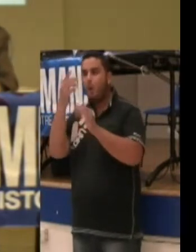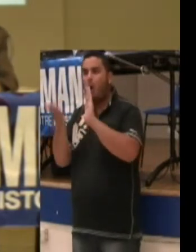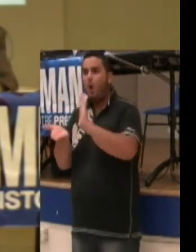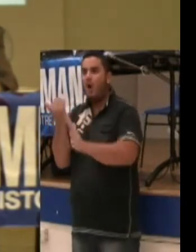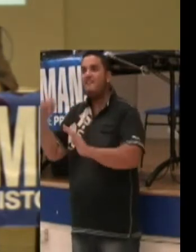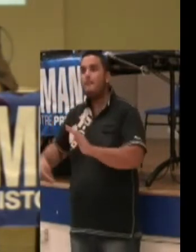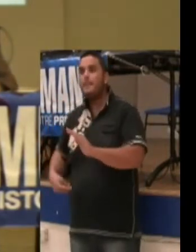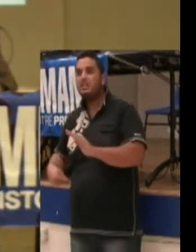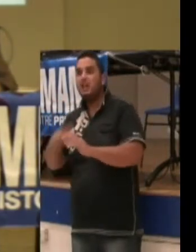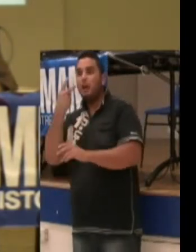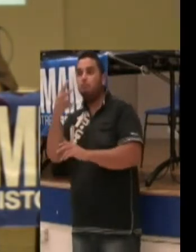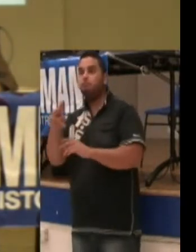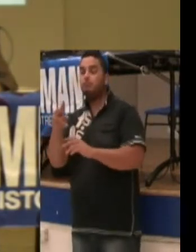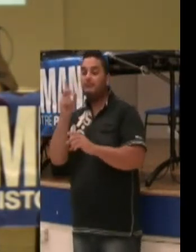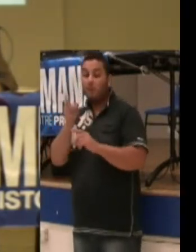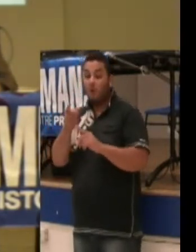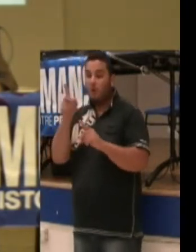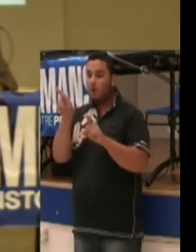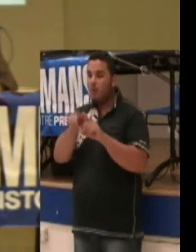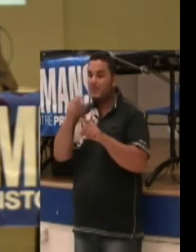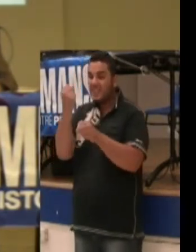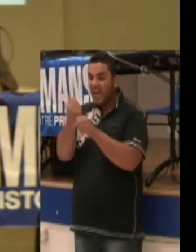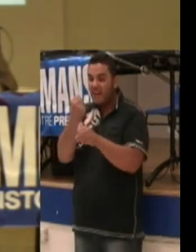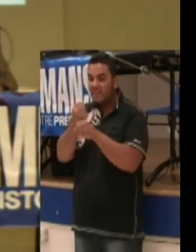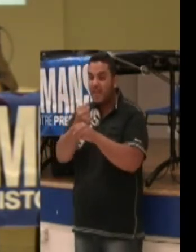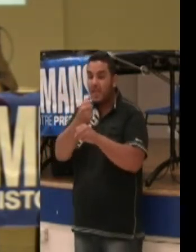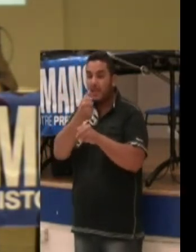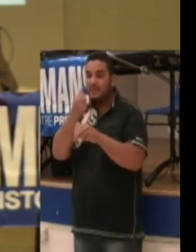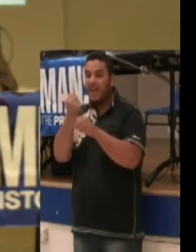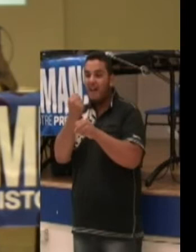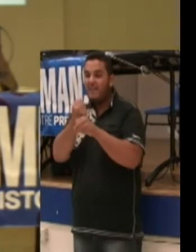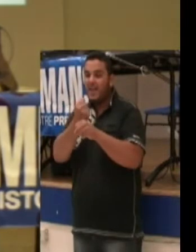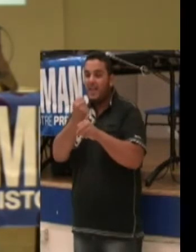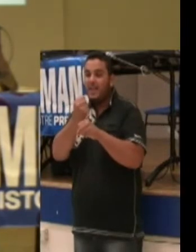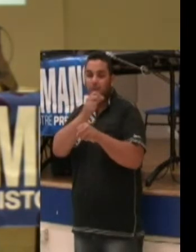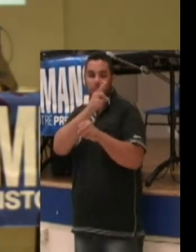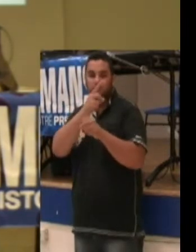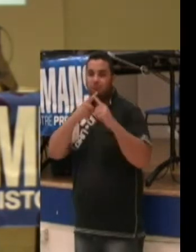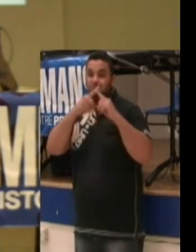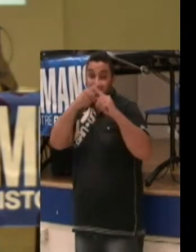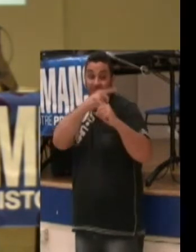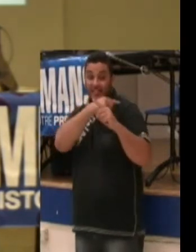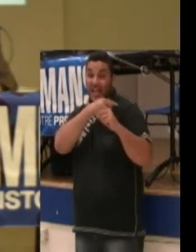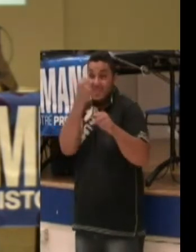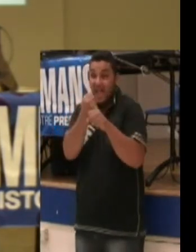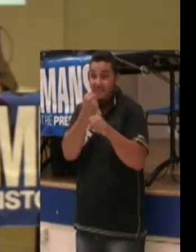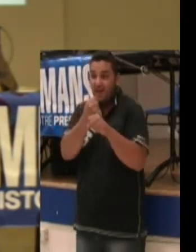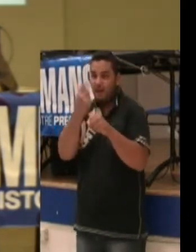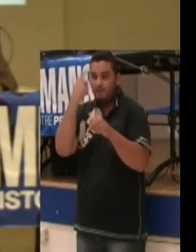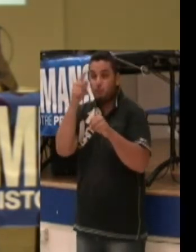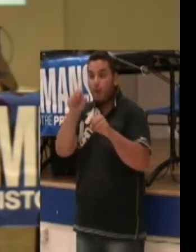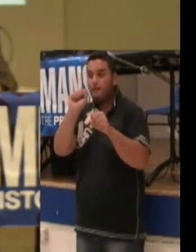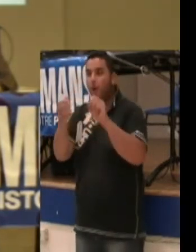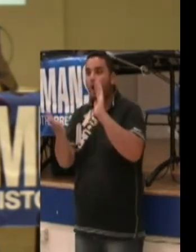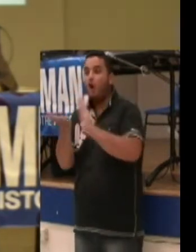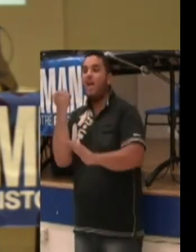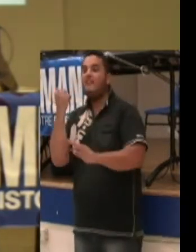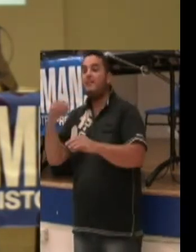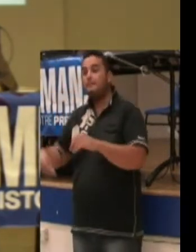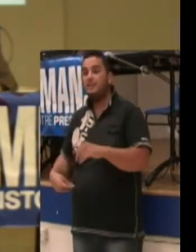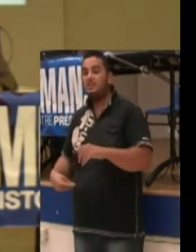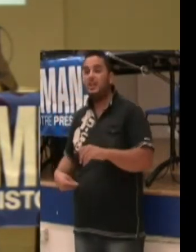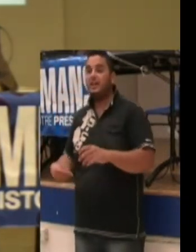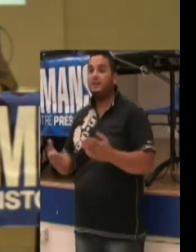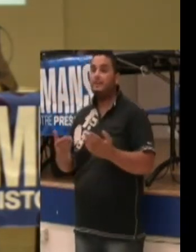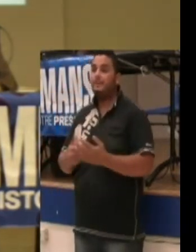hein. Multiplier les marches vers les mosquées et attendre, après chaque prière accomplie, la suivante. Voilà ce qu'on appelle